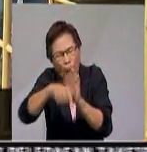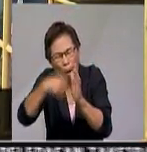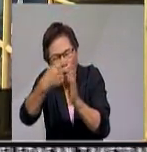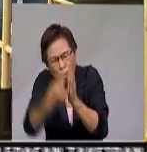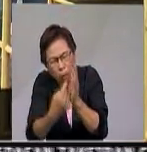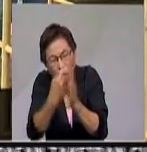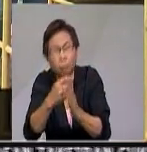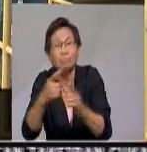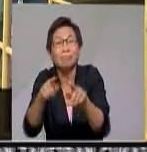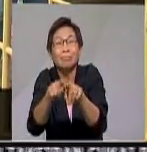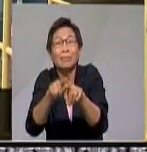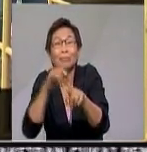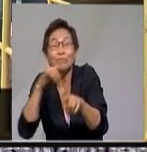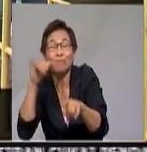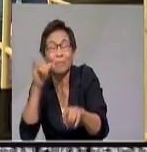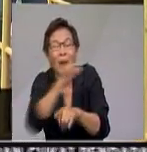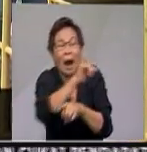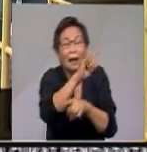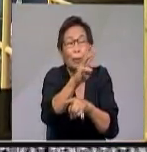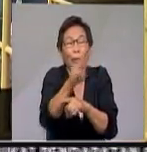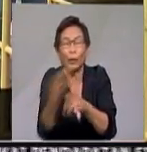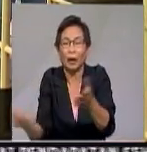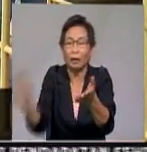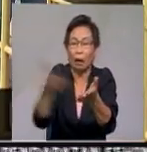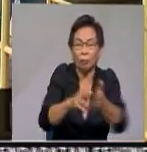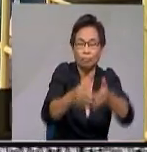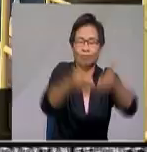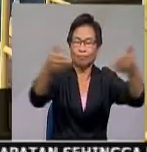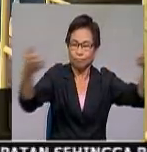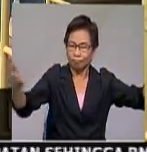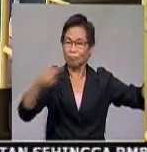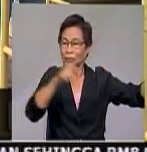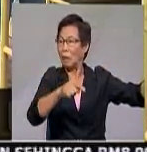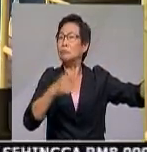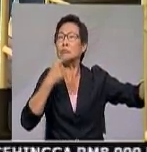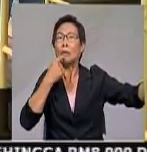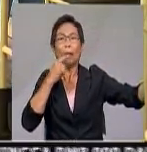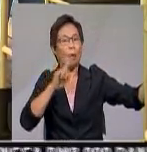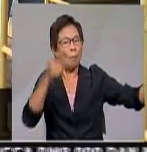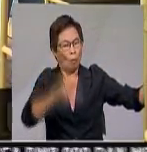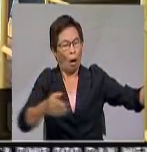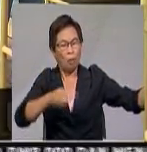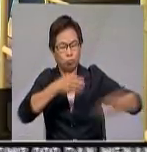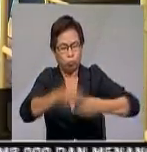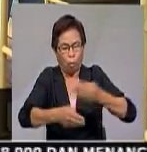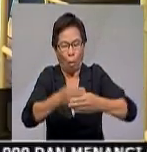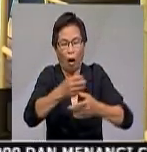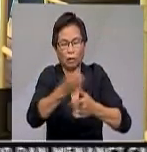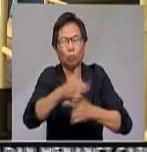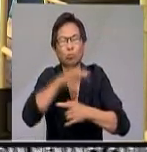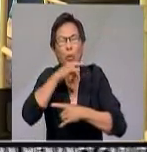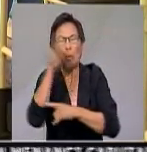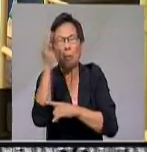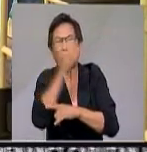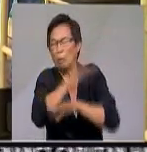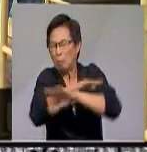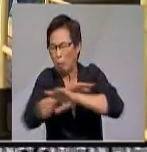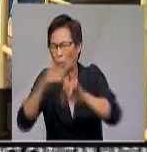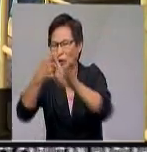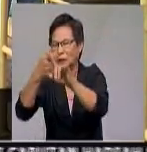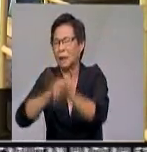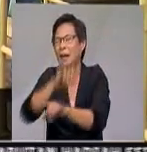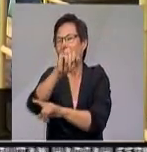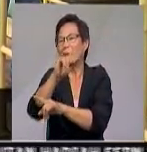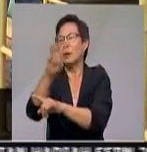juga semalam, IWK telah mengeluarkan satu kenyataan media yang merujuk bahawa bahan kumbahan tersebut atau pencemaran bau tersebut bukannya datang